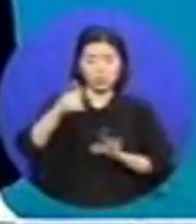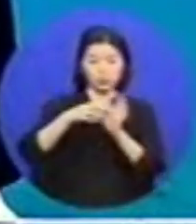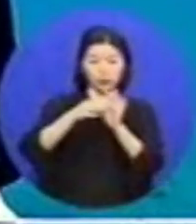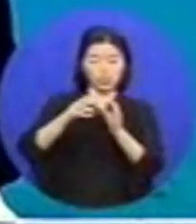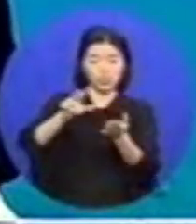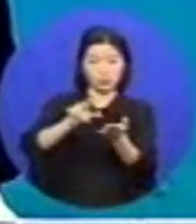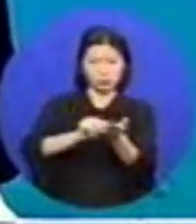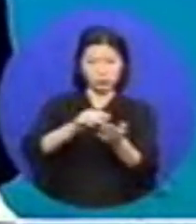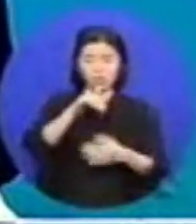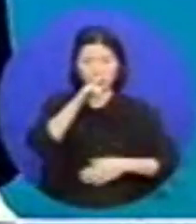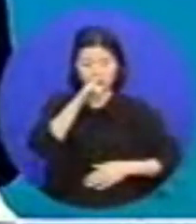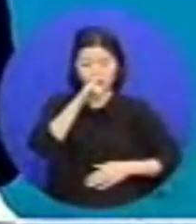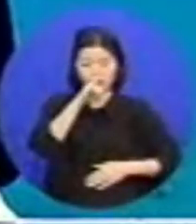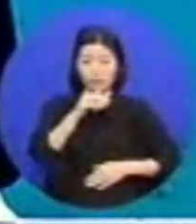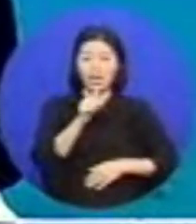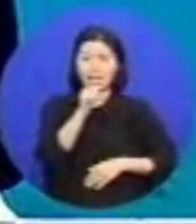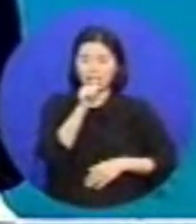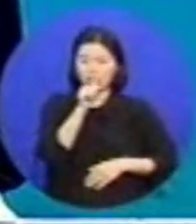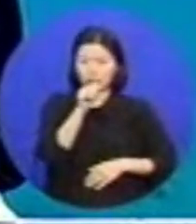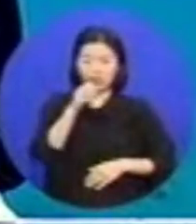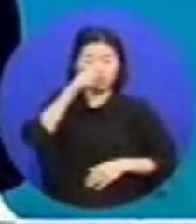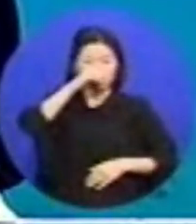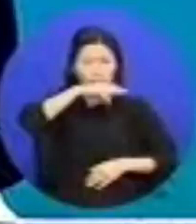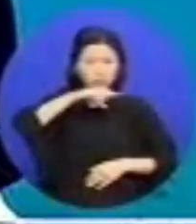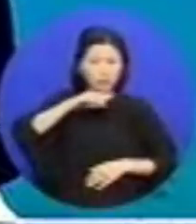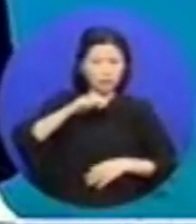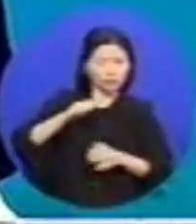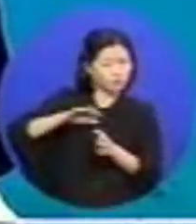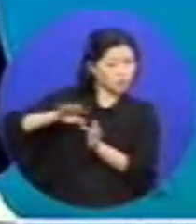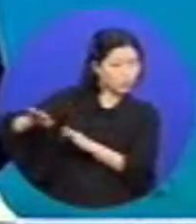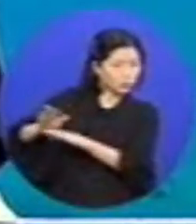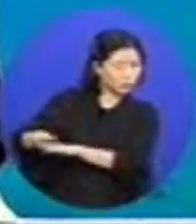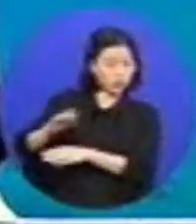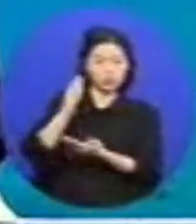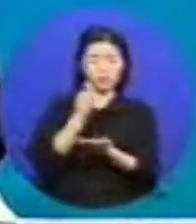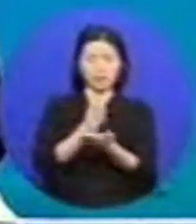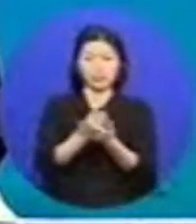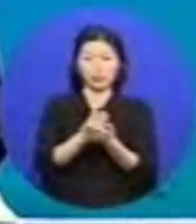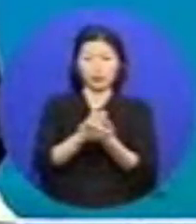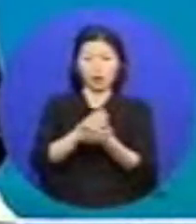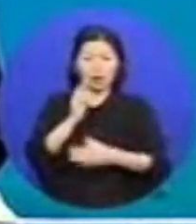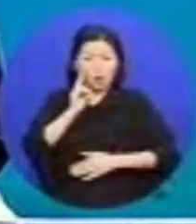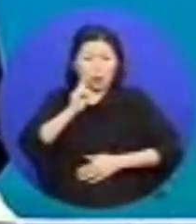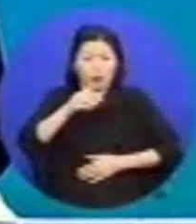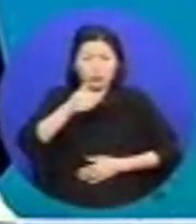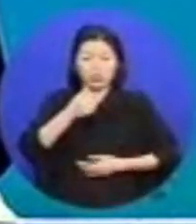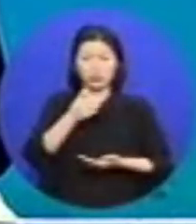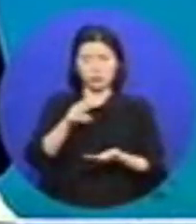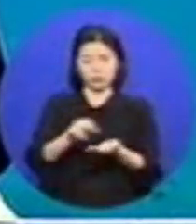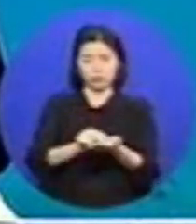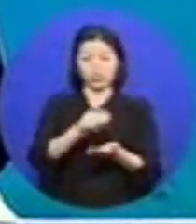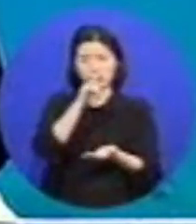있다. 절대로 그냥 넘어가면 안 됩니다. 그거는 굉장히 심각한 문제가 있는 거예요.